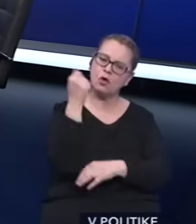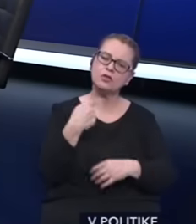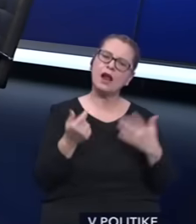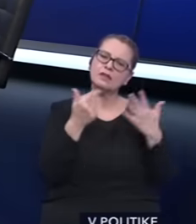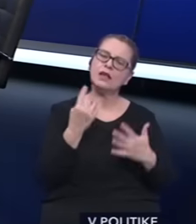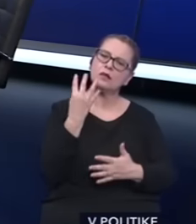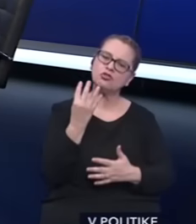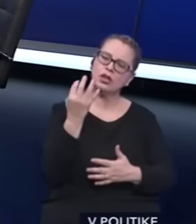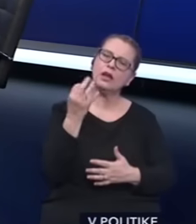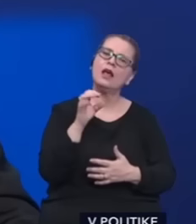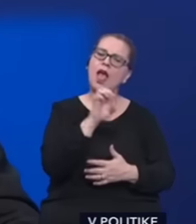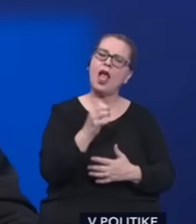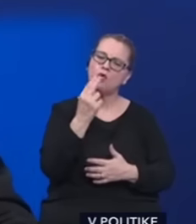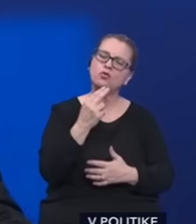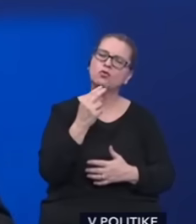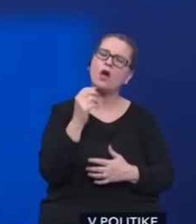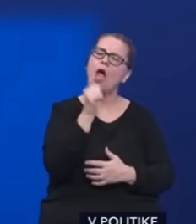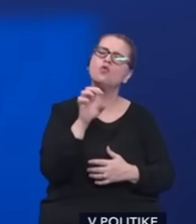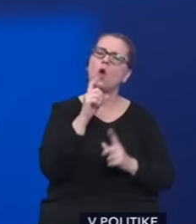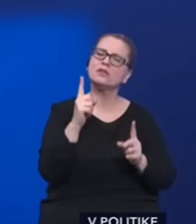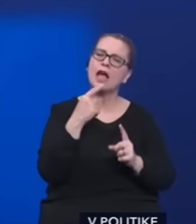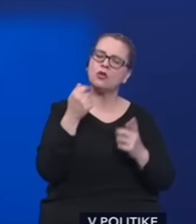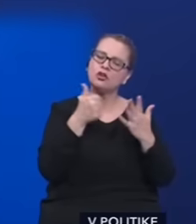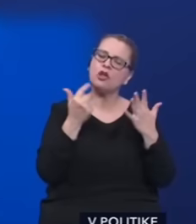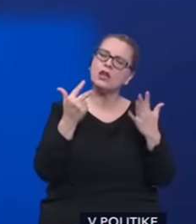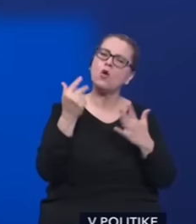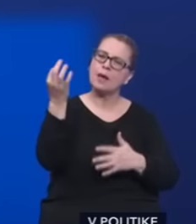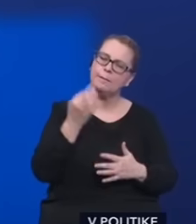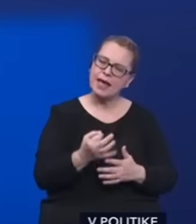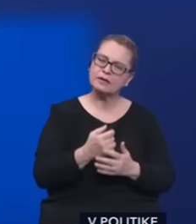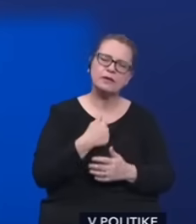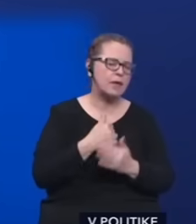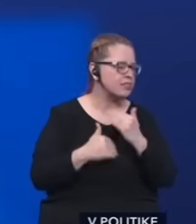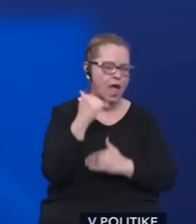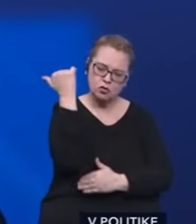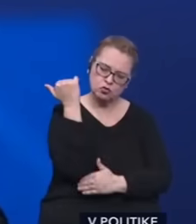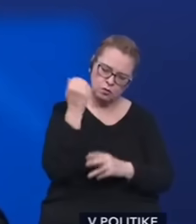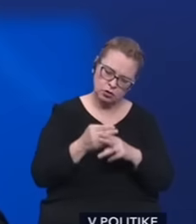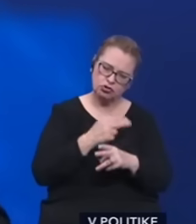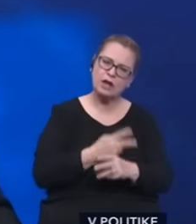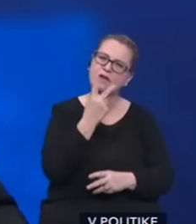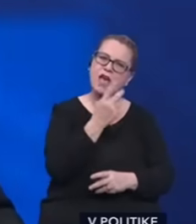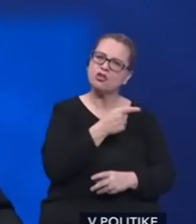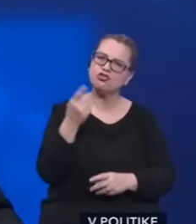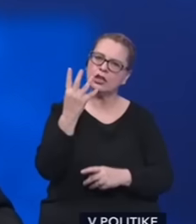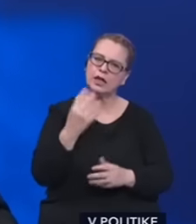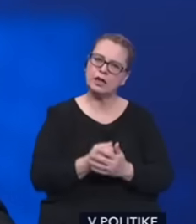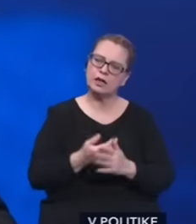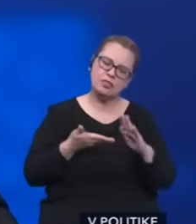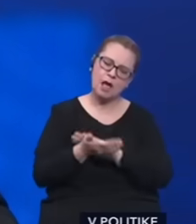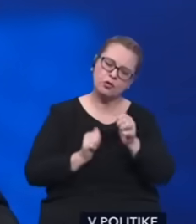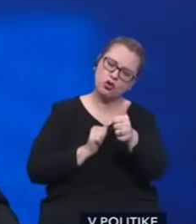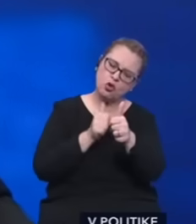74%. Európska únia hovorí, Eurostat hovorí o 68%. Sme najchudobnejšou krajinou z V4. Namiesto